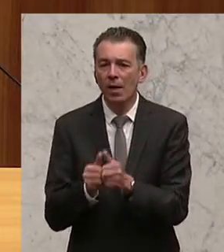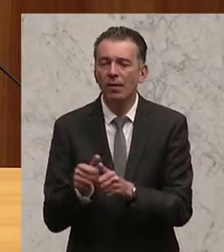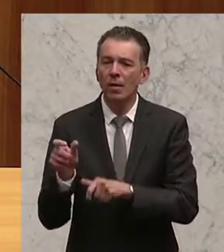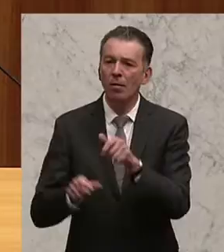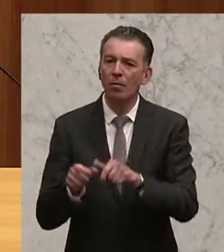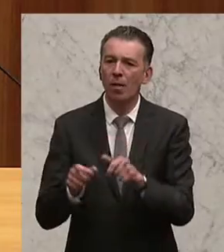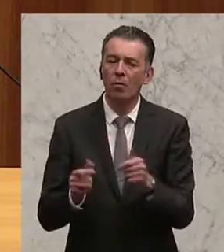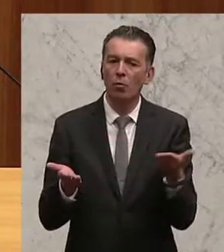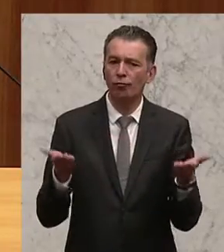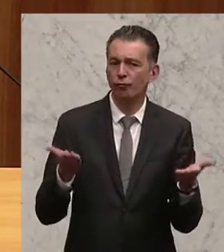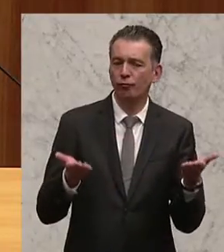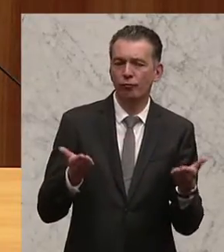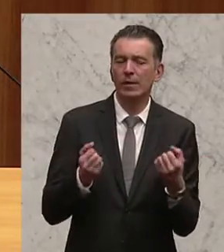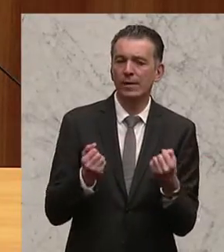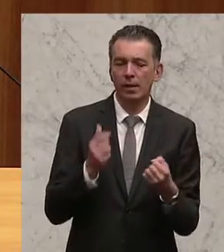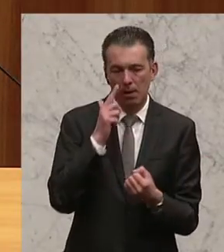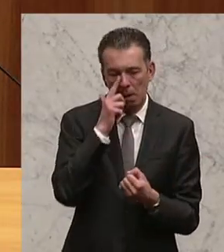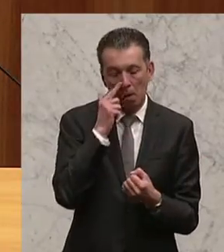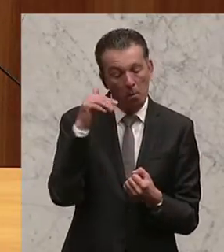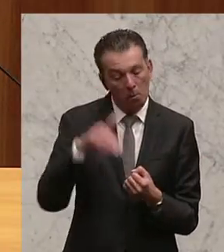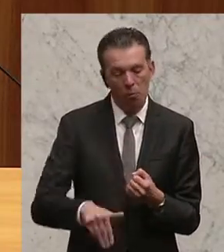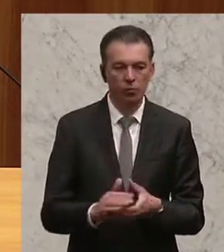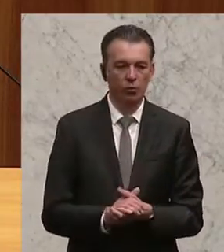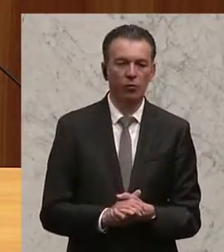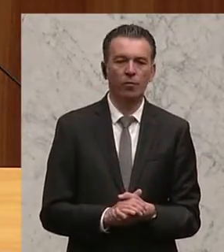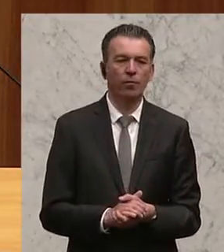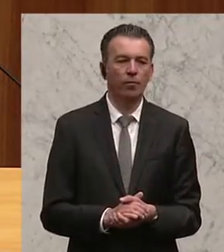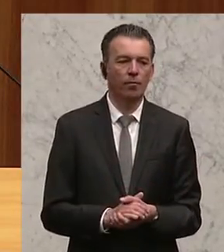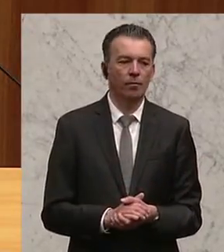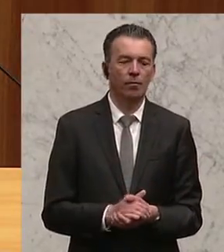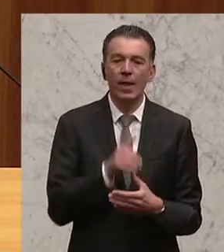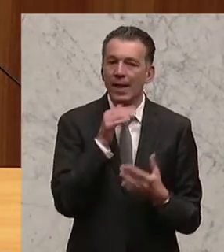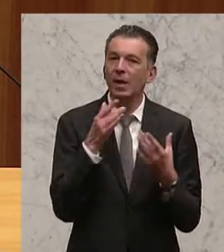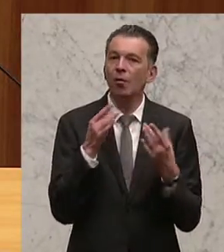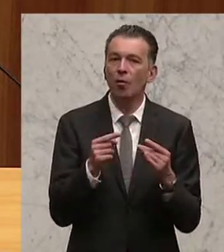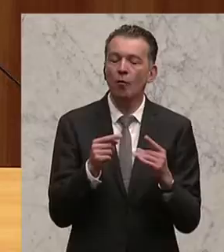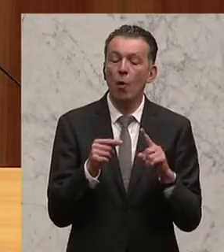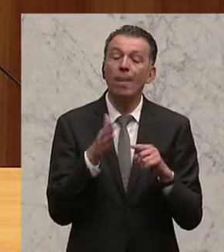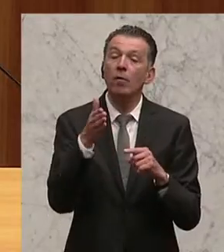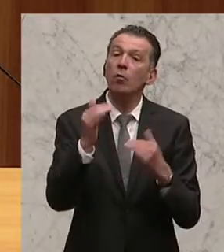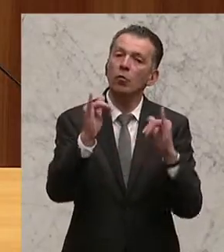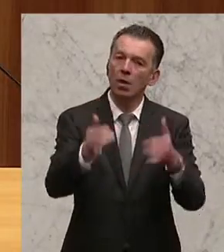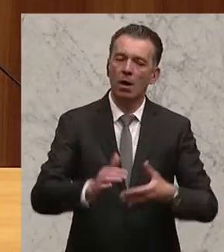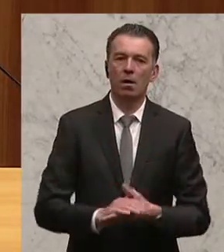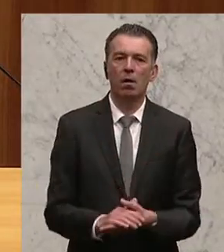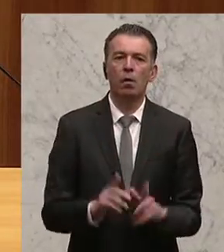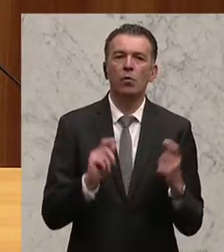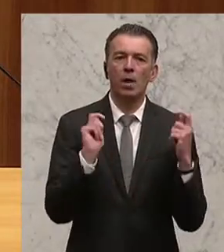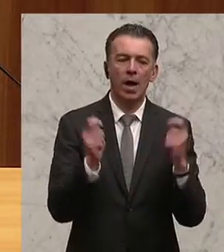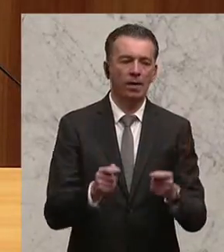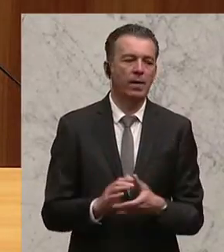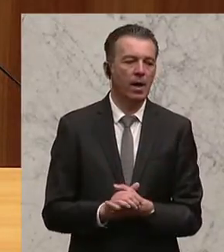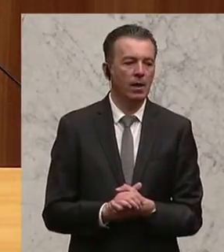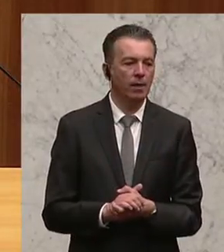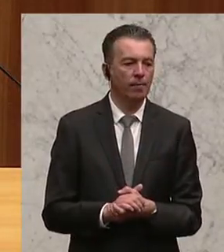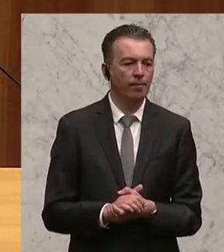Pflegeassistenzpersonen sichert. Es wird dazu kommen müssen, wenn jetzt auch nicht gleich, dann doch in Zukunft. Unser Antrag wird sich